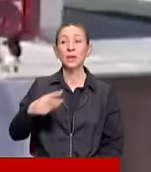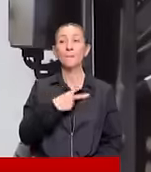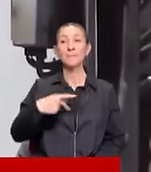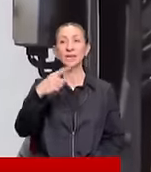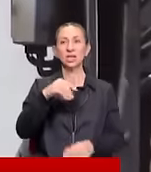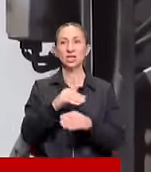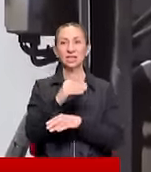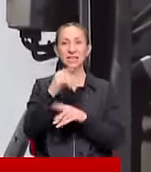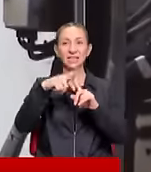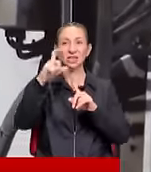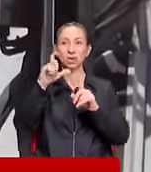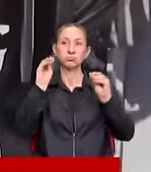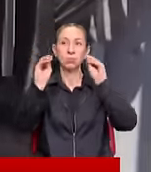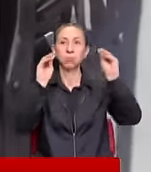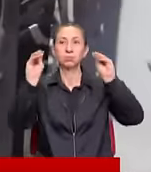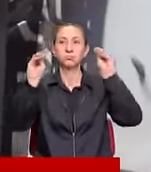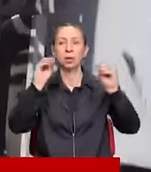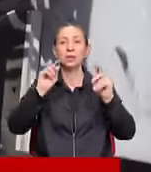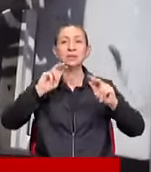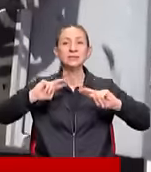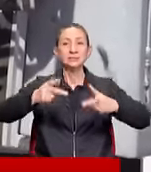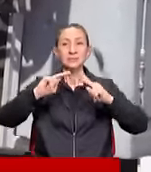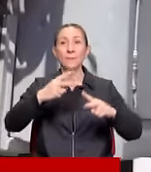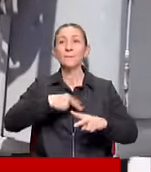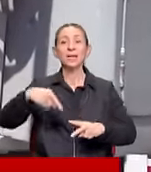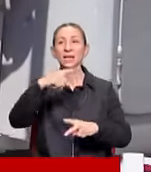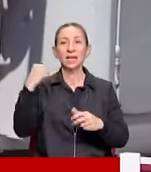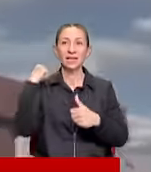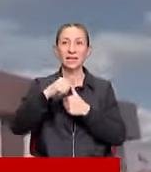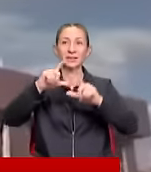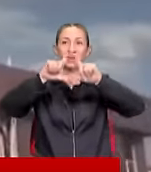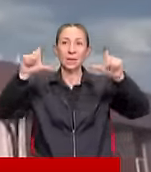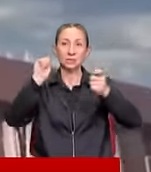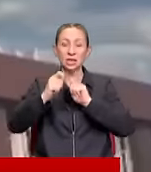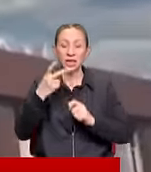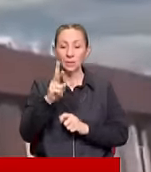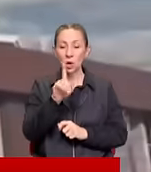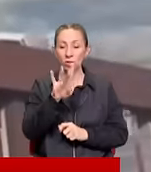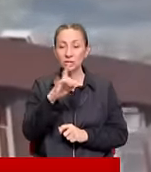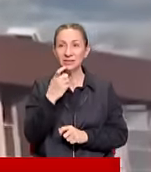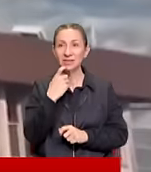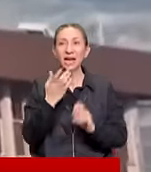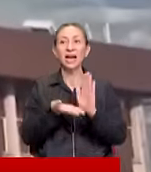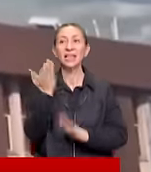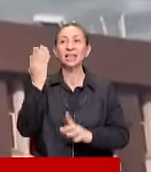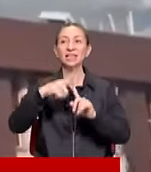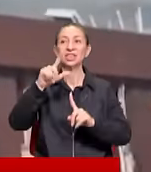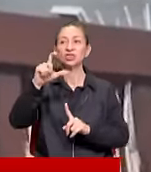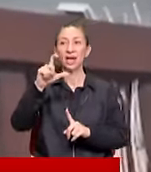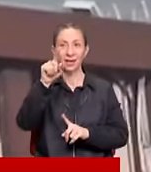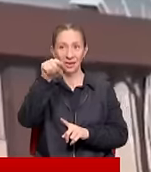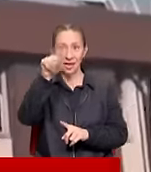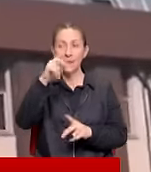Belediyelerde yaşanan TC hareketliliği, el değiştiren belediyelerde yenilenen tabelalar, 2014 yılında kaldırılan TC